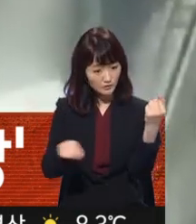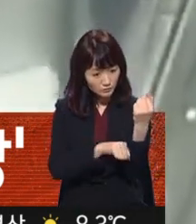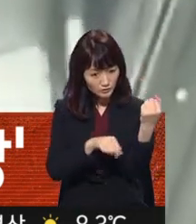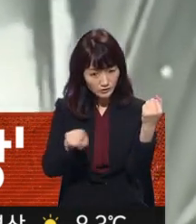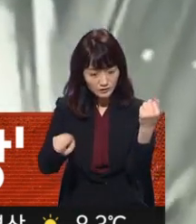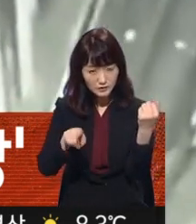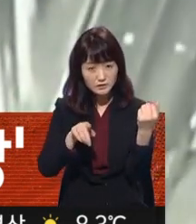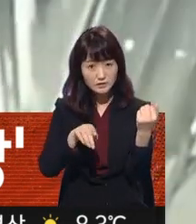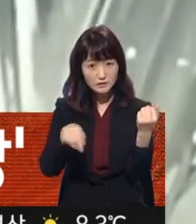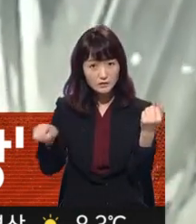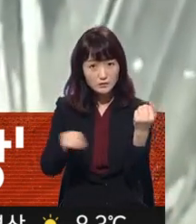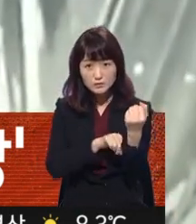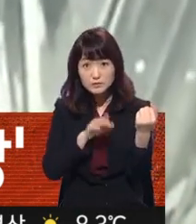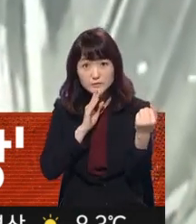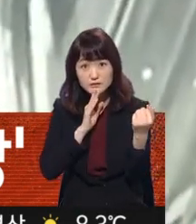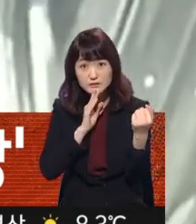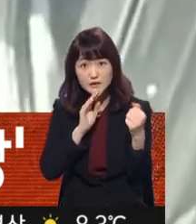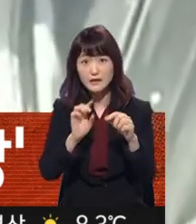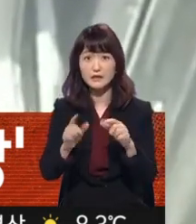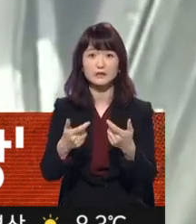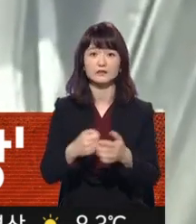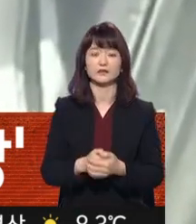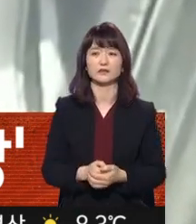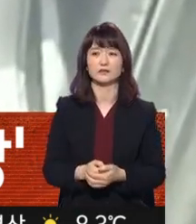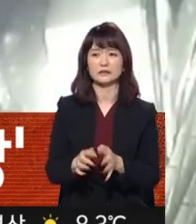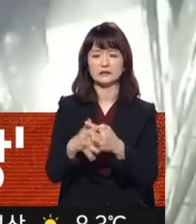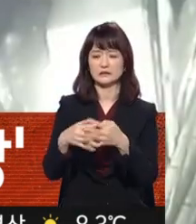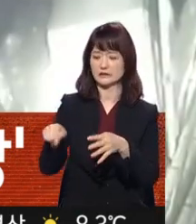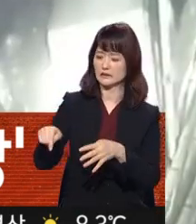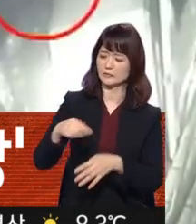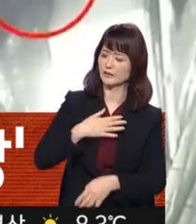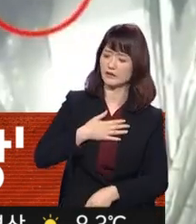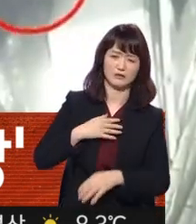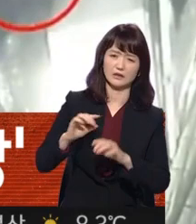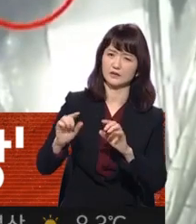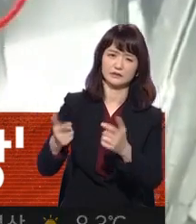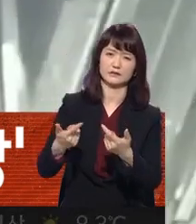나무꾼 마냥 내 지갑이 아니라고 부인을 했다는 거예요